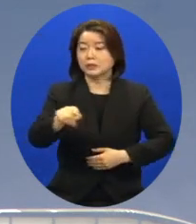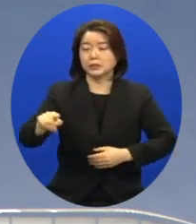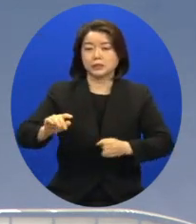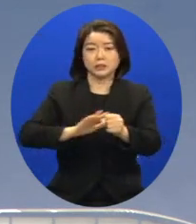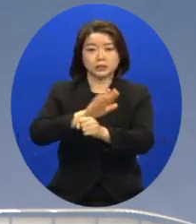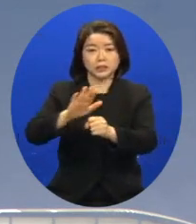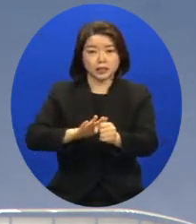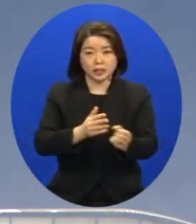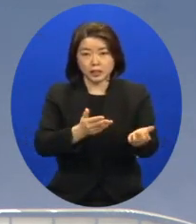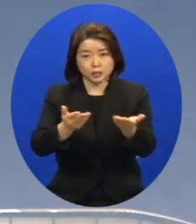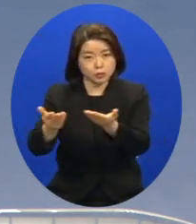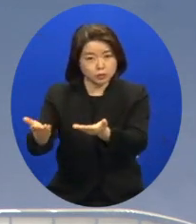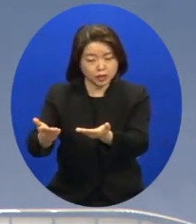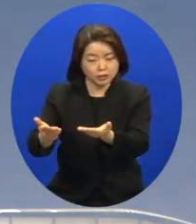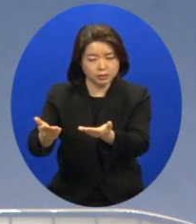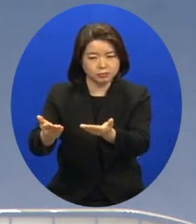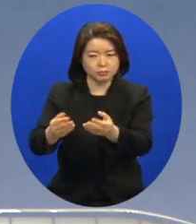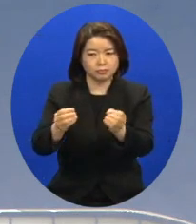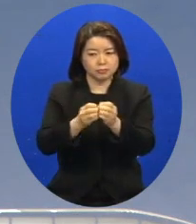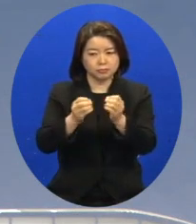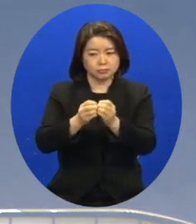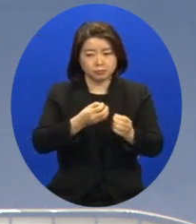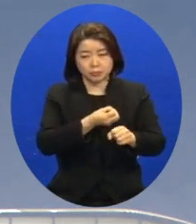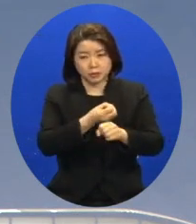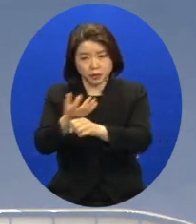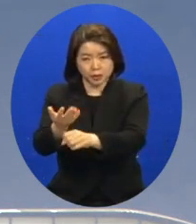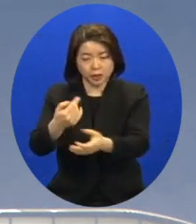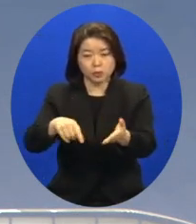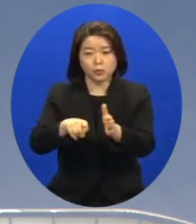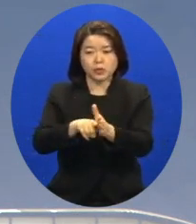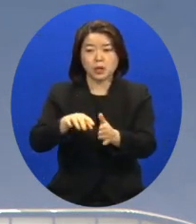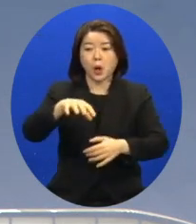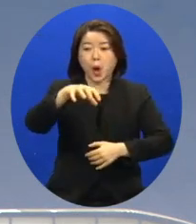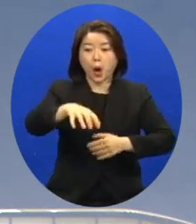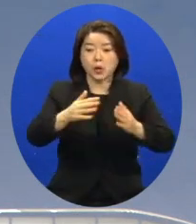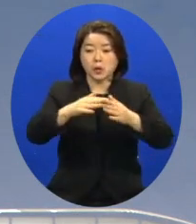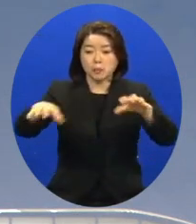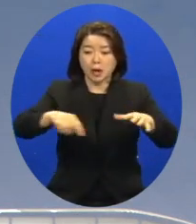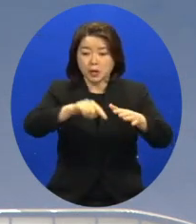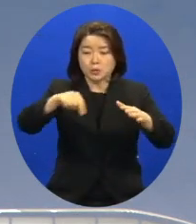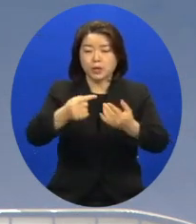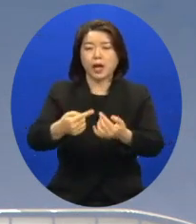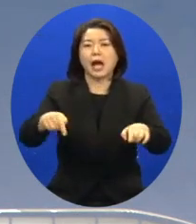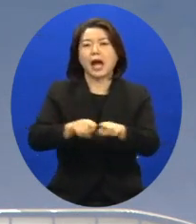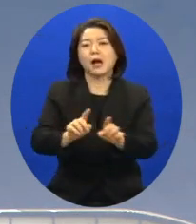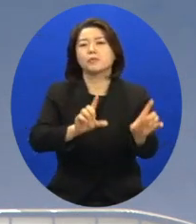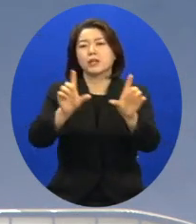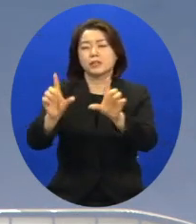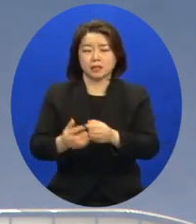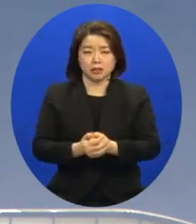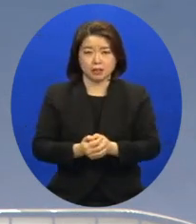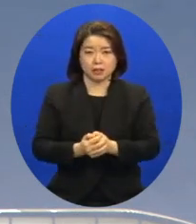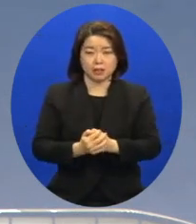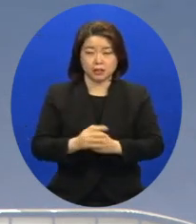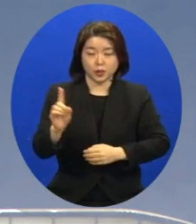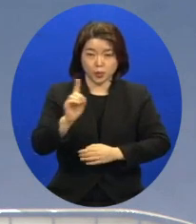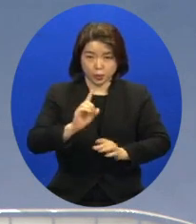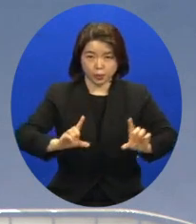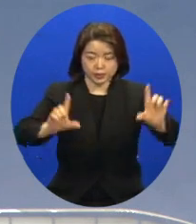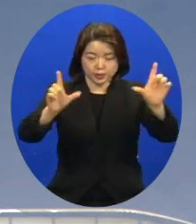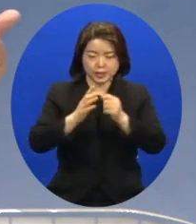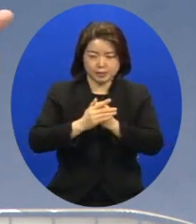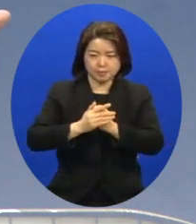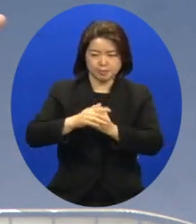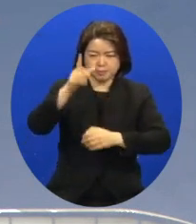메시지를 전하기 위해서 그렇게 하신 것입니다. 그런데 한 번은 어느 아주 보수적인 선교단체의